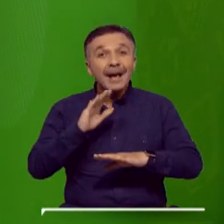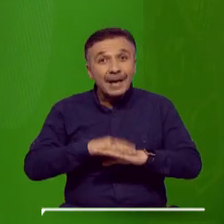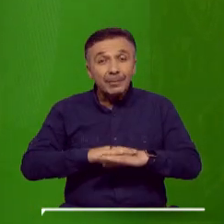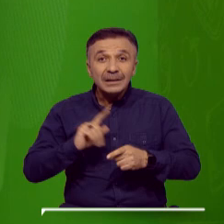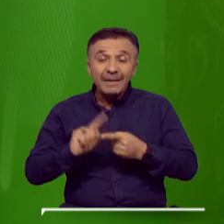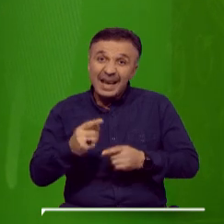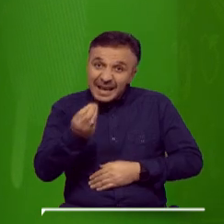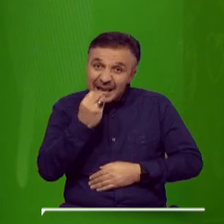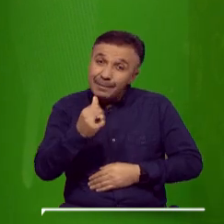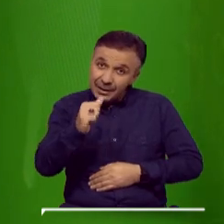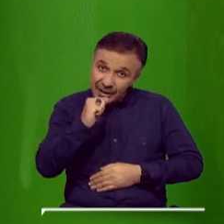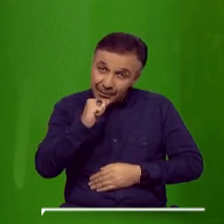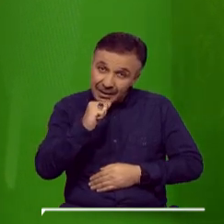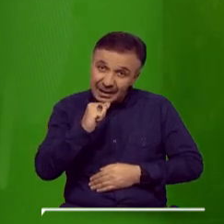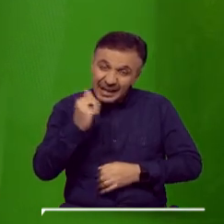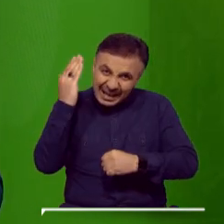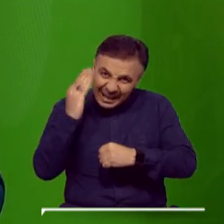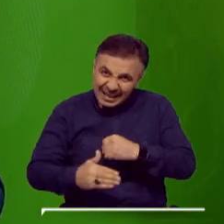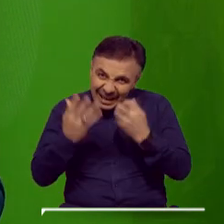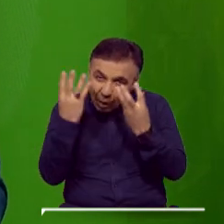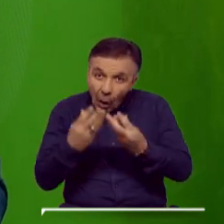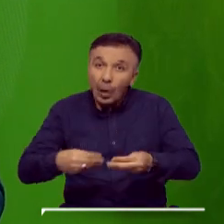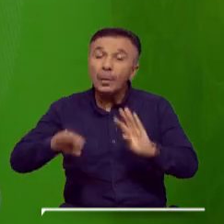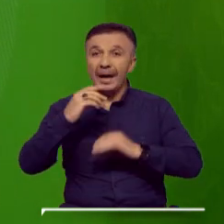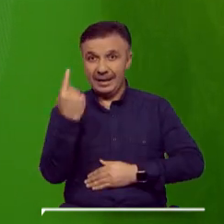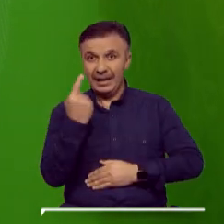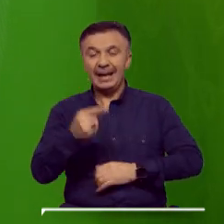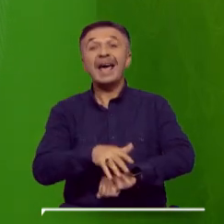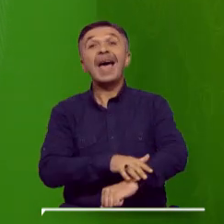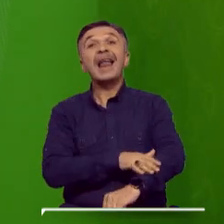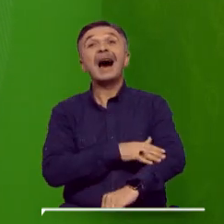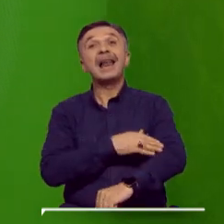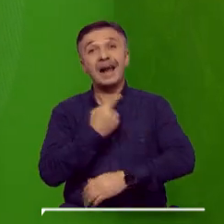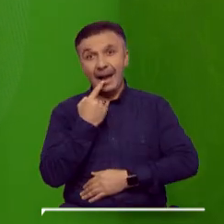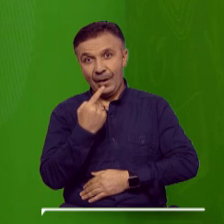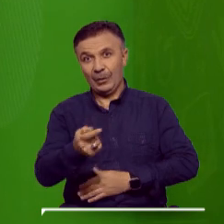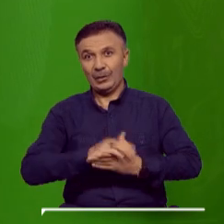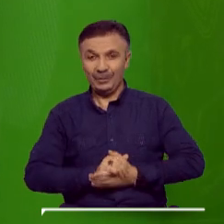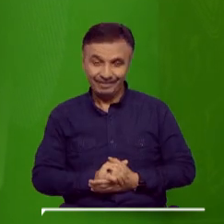Yapılması ve yiyilip içilmesi yasak olmayan şeylere helal diyoruz.